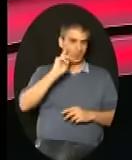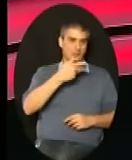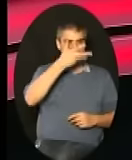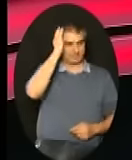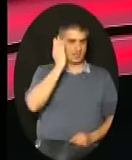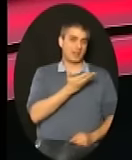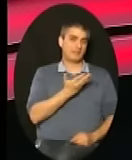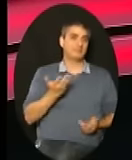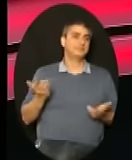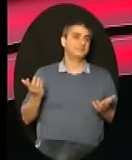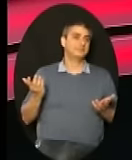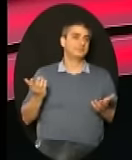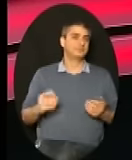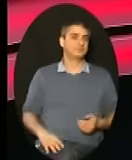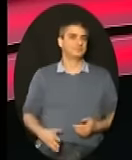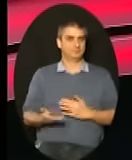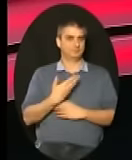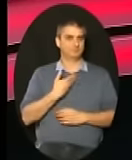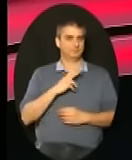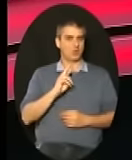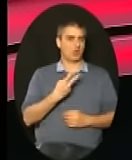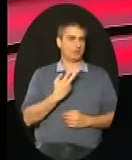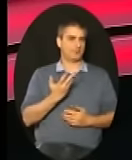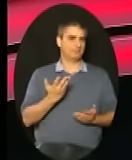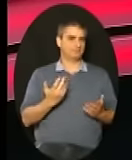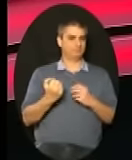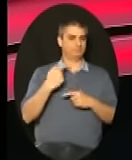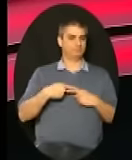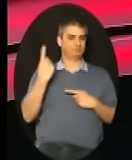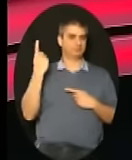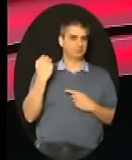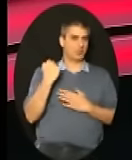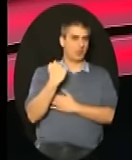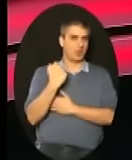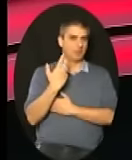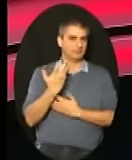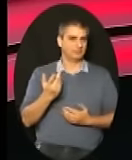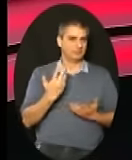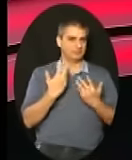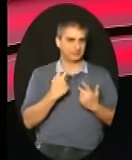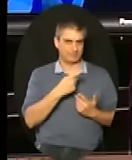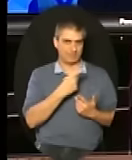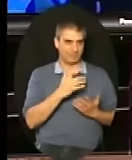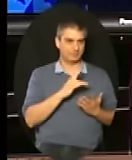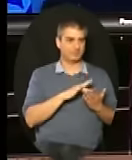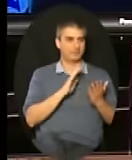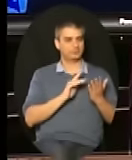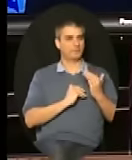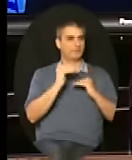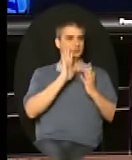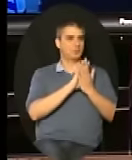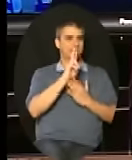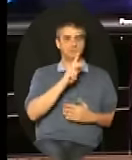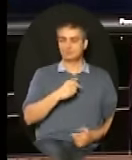לפיד, שצובר לעצמו שוב תאוצה, ומספר מדד שלו עומד על 18 בערך.